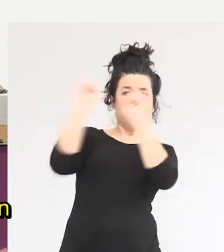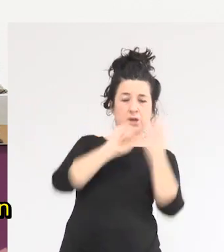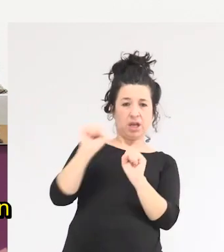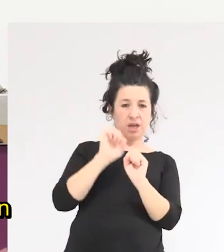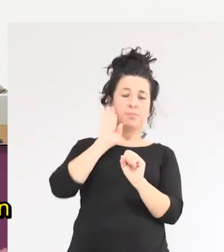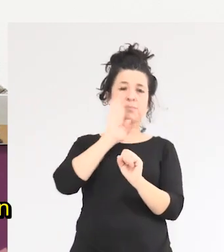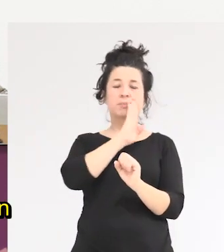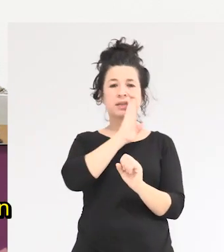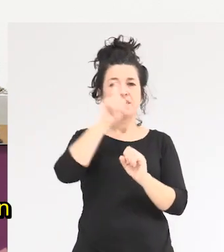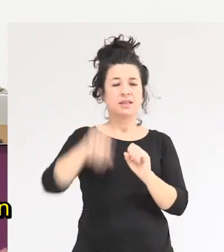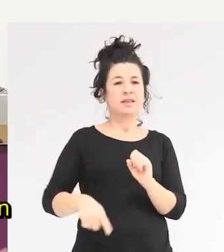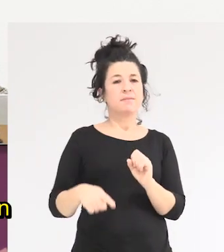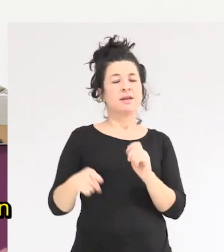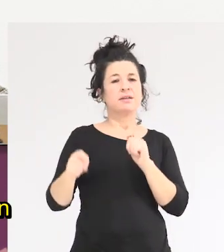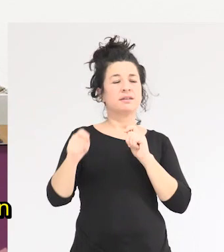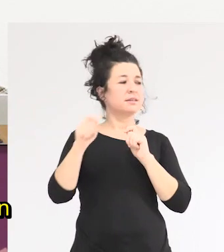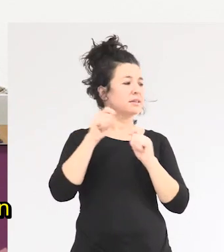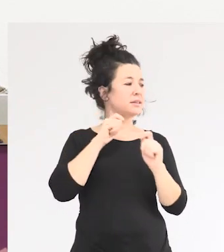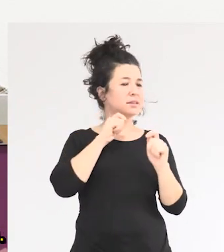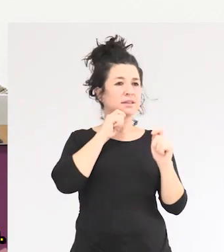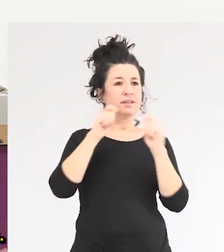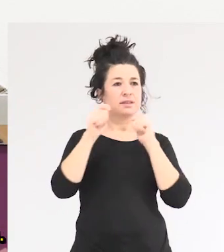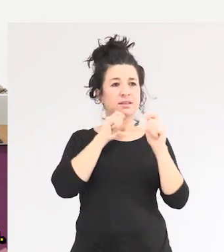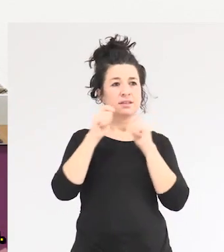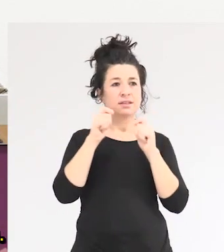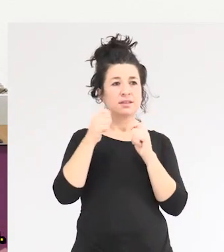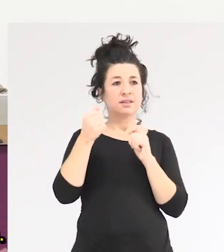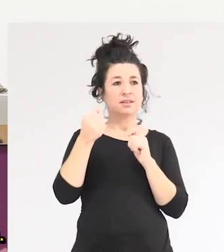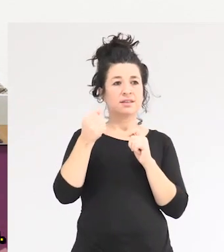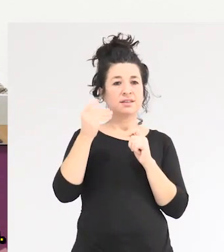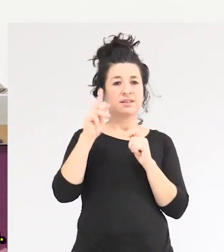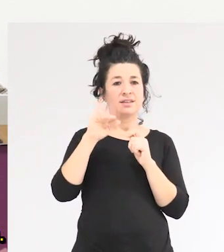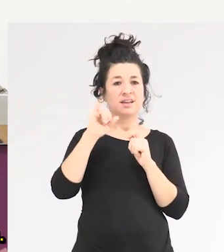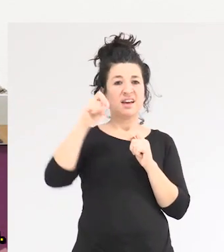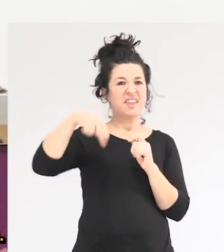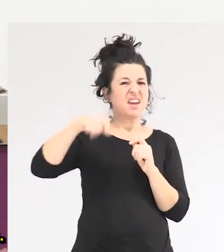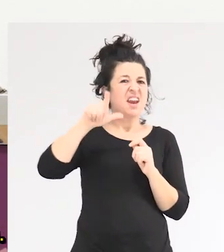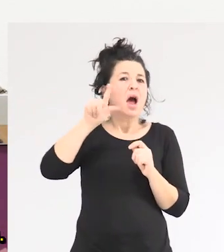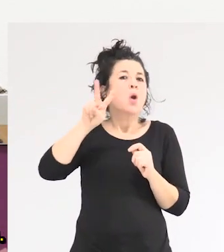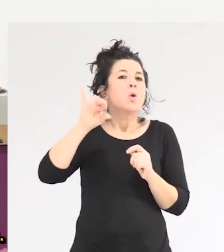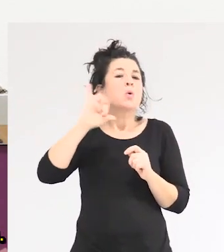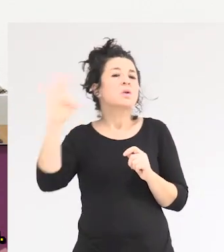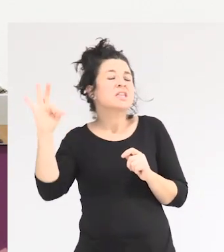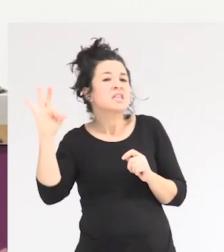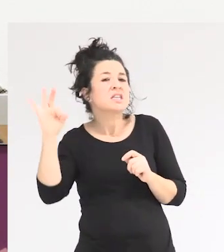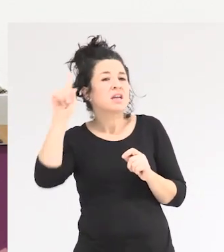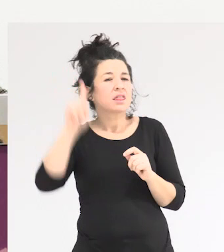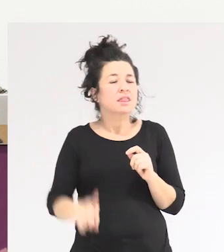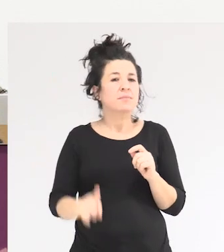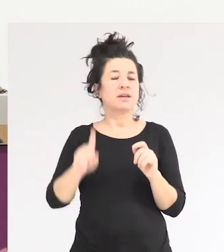entrevistatean Katixak aipatzen duen Adrian Rich izan zen nola baitere amatasunaren aukera aldarrikatu zuena